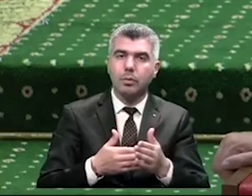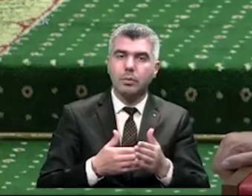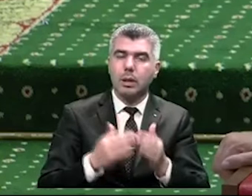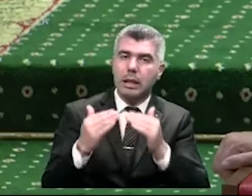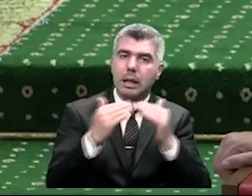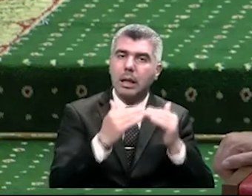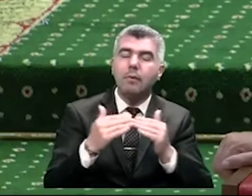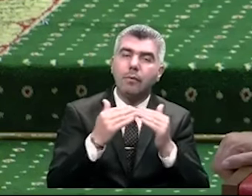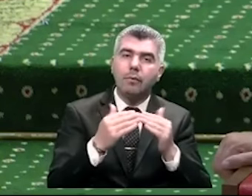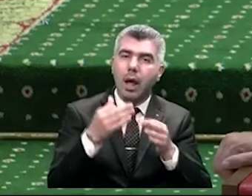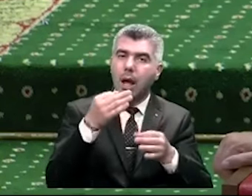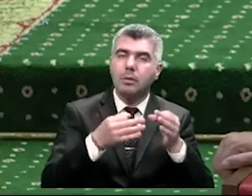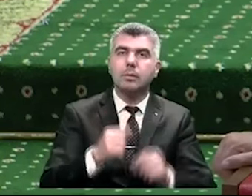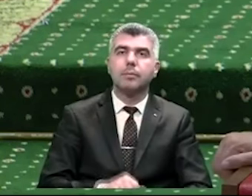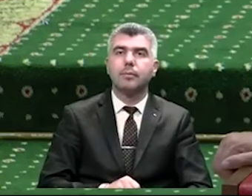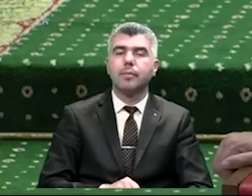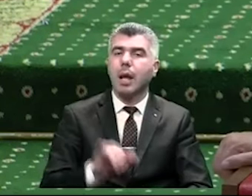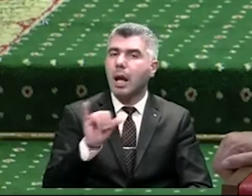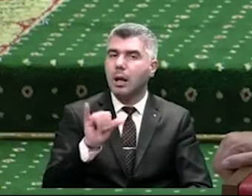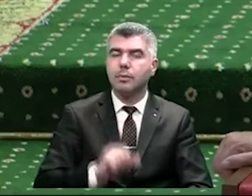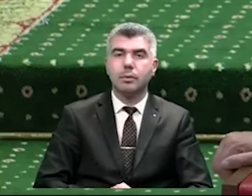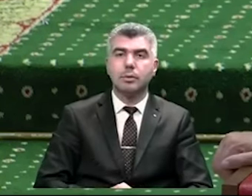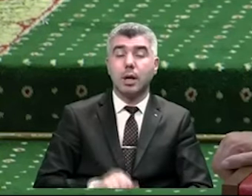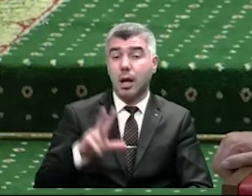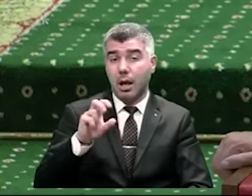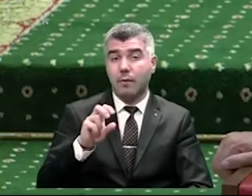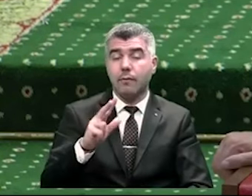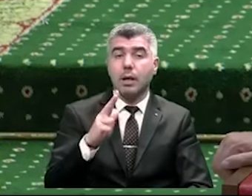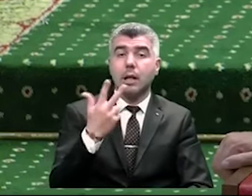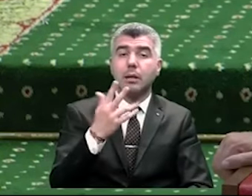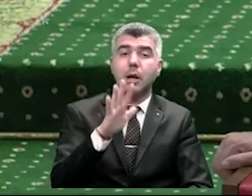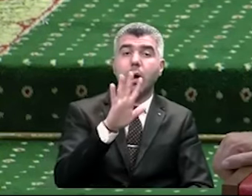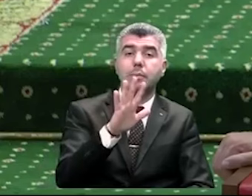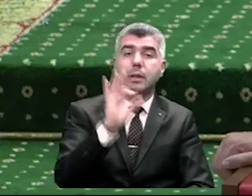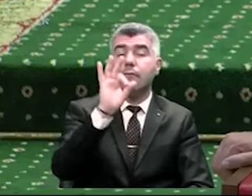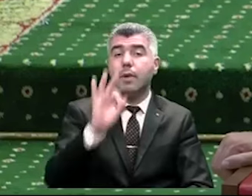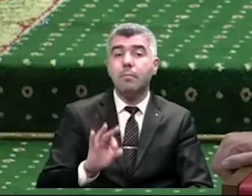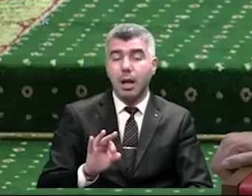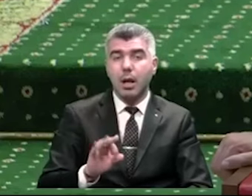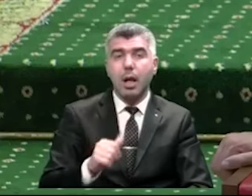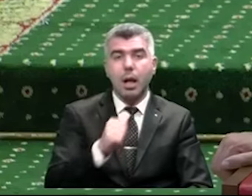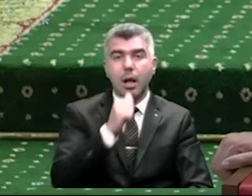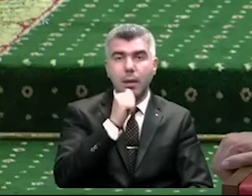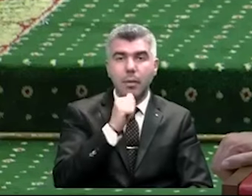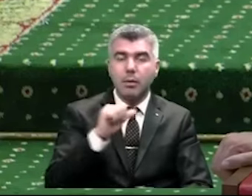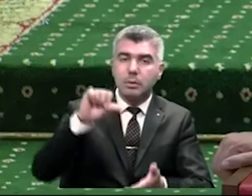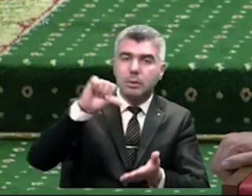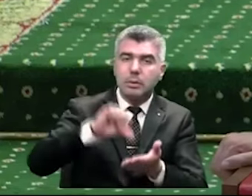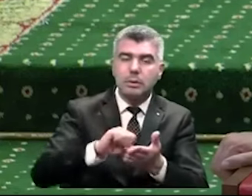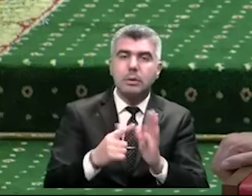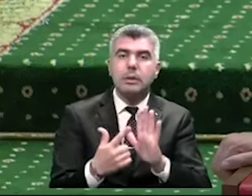عداله مجال علاش خص نعرفوا بان 53% ديال الواردات المائيه فهي مركزه على